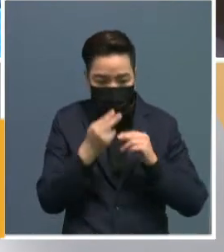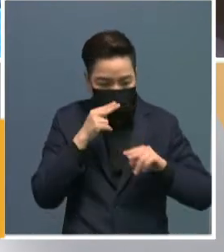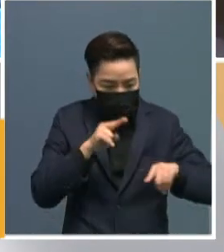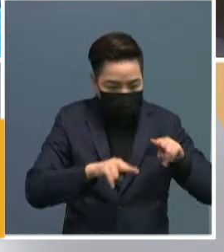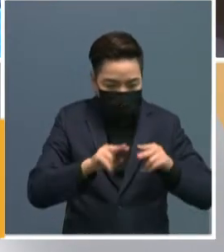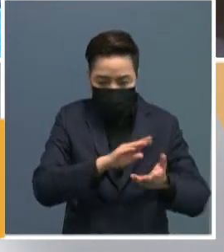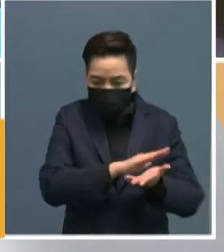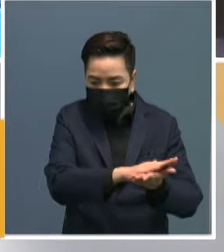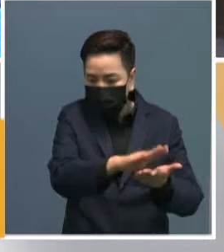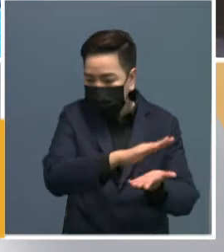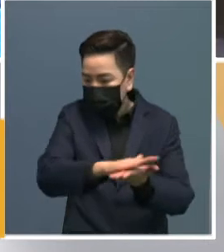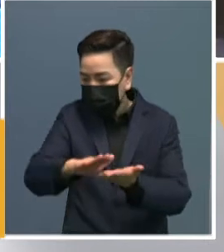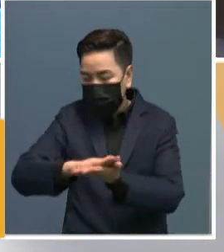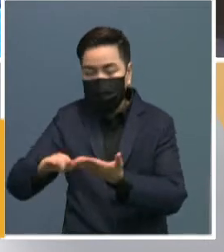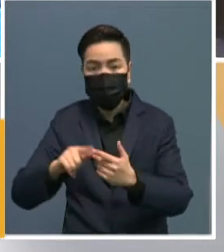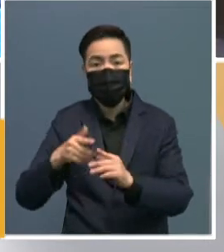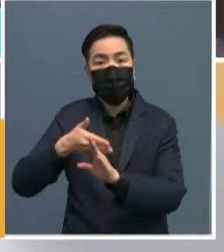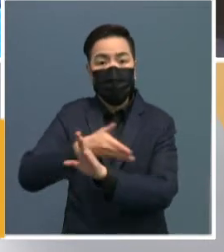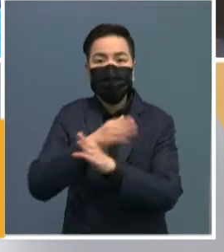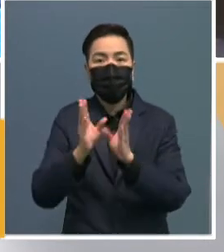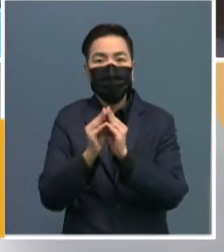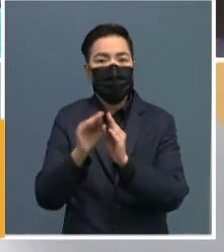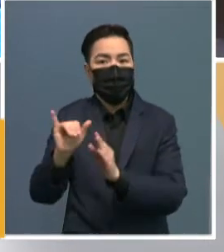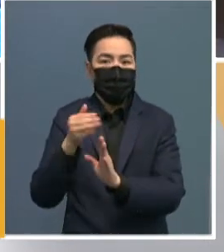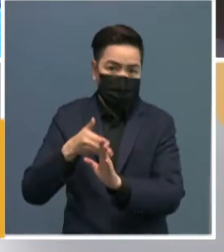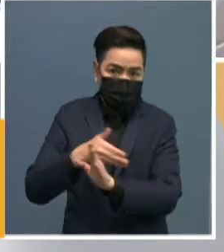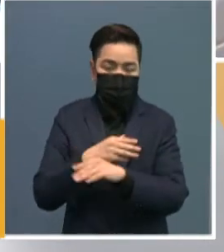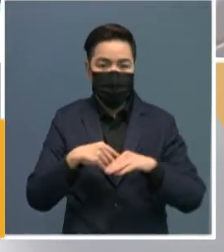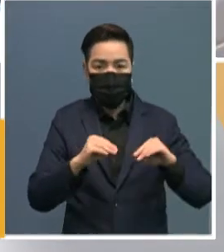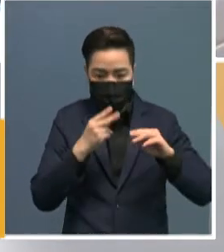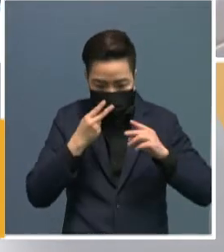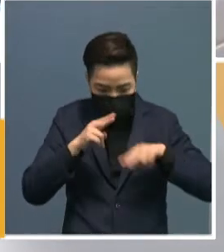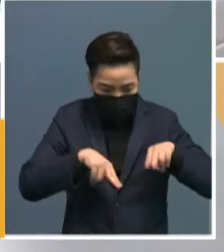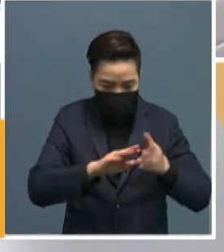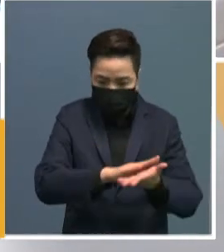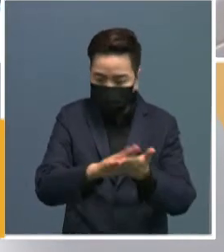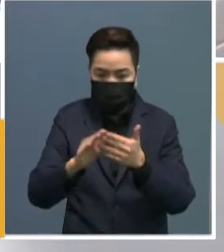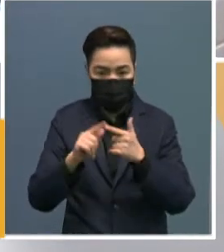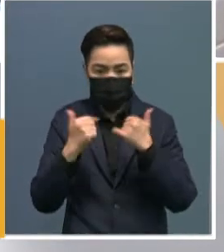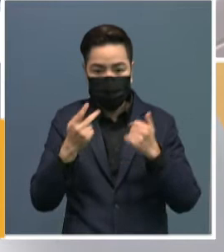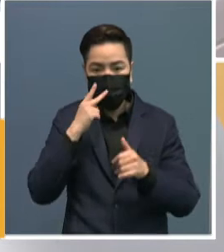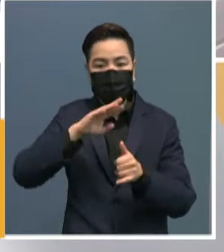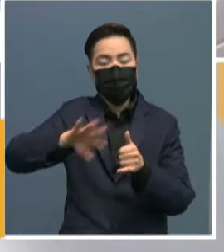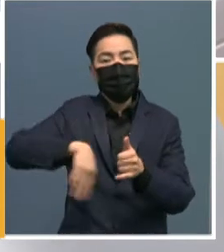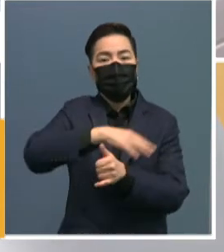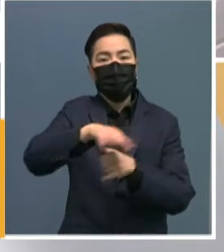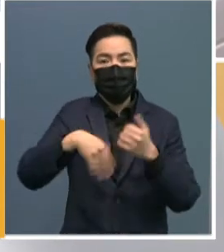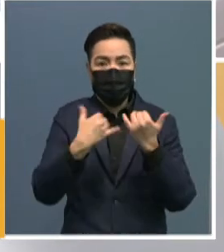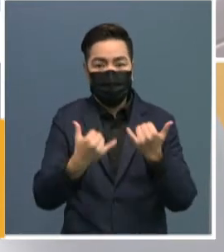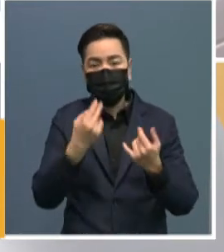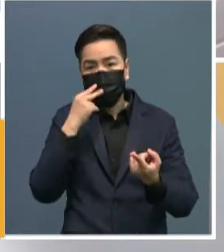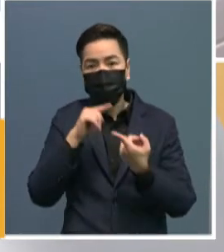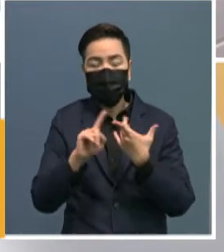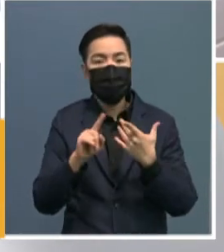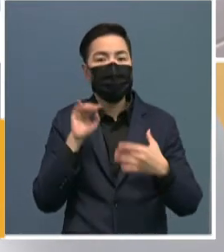ตรวจความเรียบร้อยก่อนที่จะมีการประชุมร่วมกันของรัฐสภาในวันนี้นะคะและนี่ก็คือบรรยากาศล่ะค่ะในการ